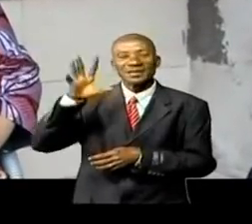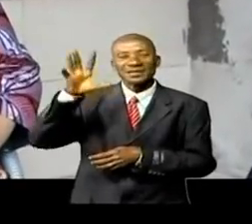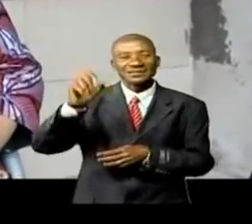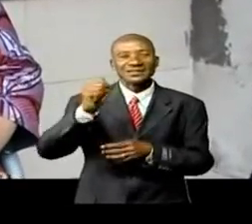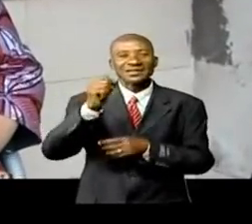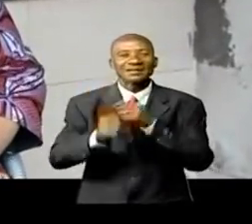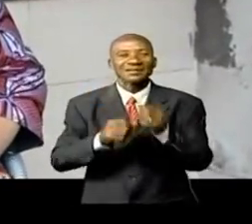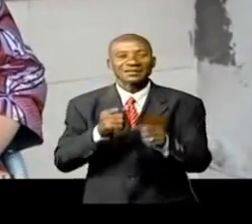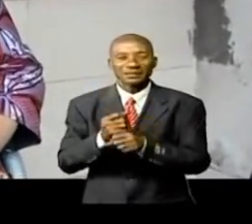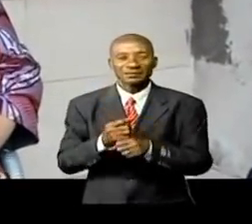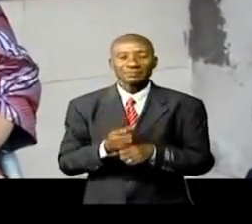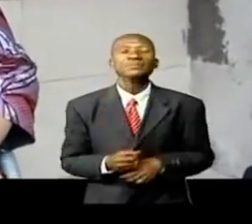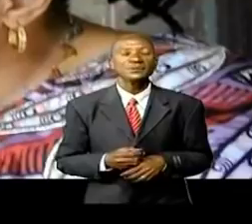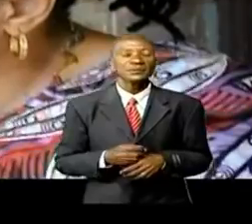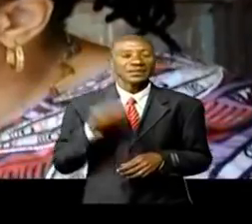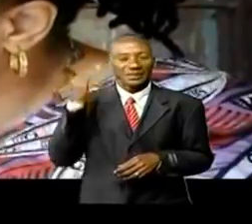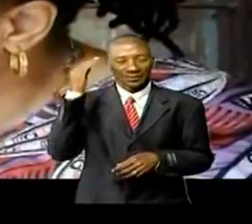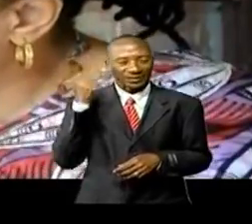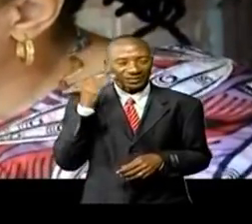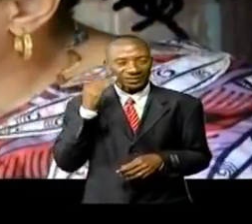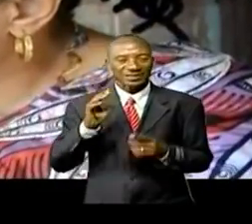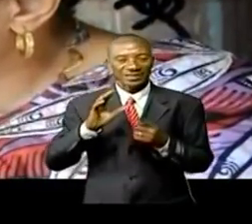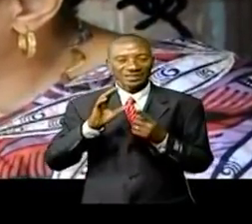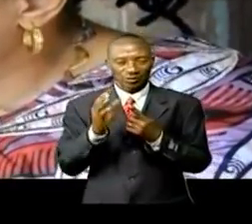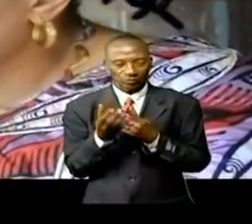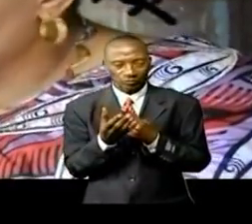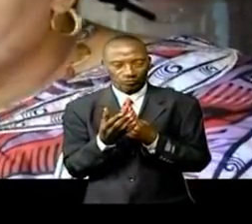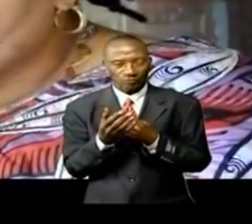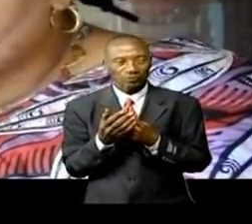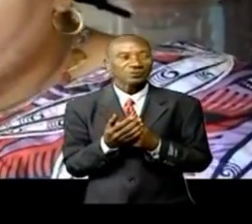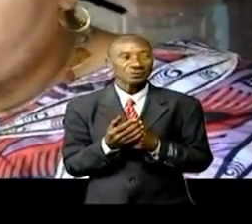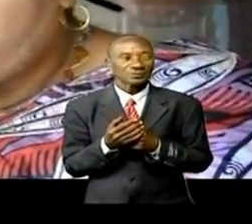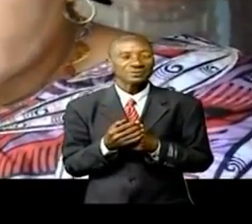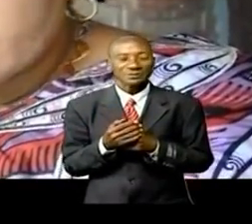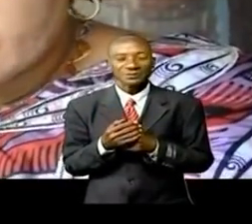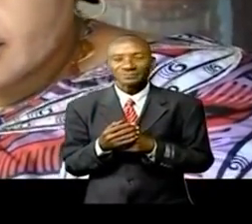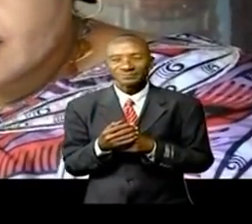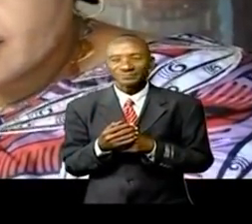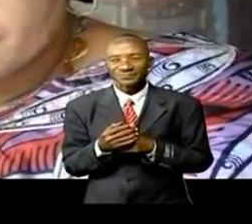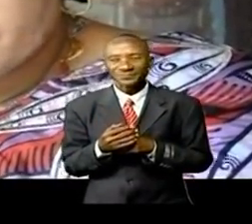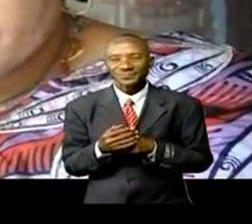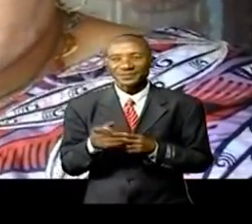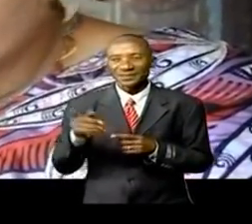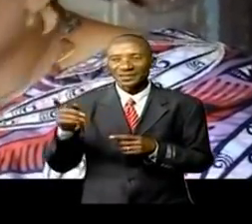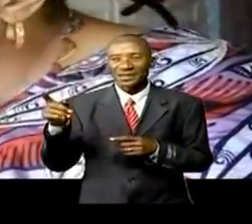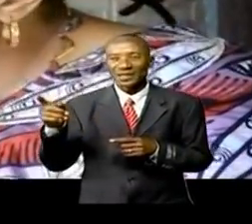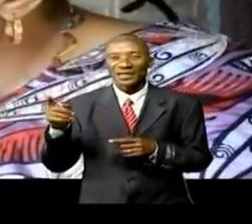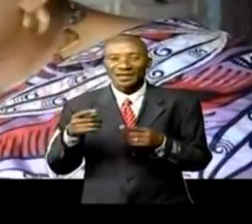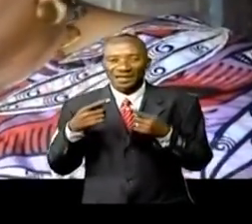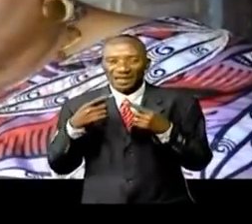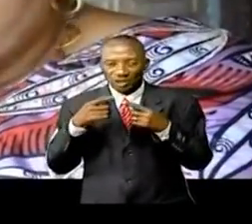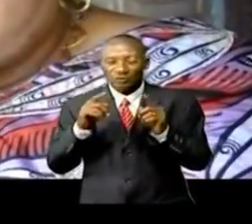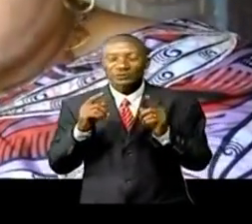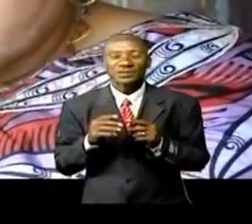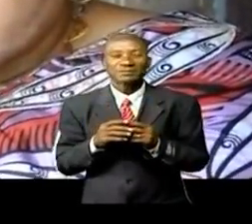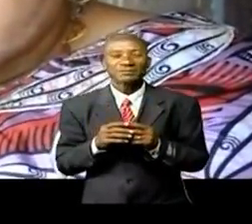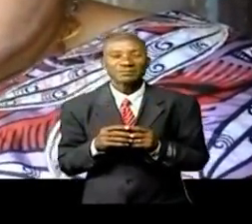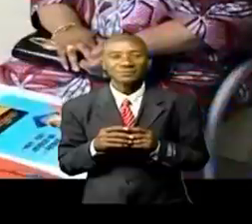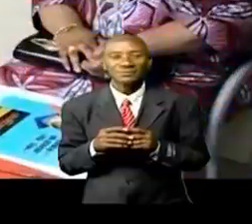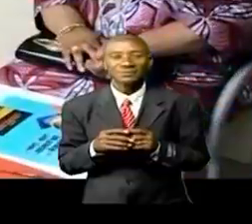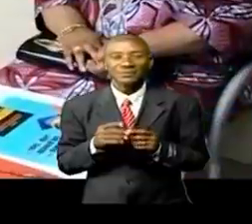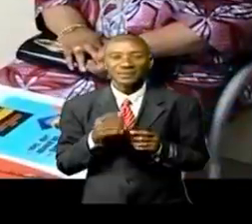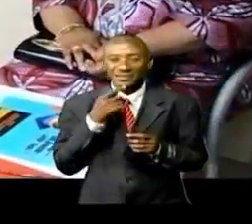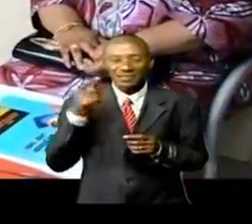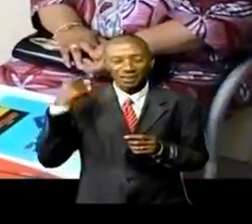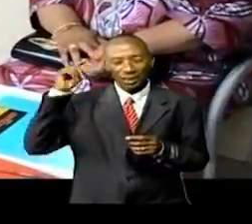la ministre de la Culture, Arts et Patrimoine, Catherine Katongo-Foura, a rassuré à son interlocuteur de l'implication